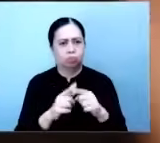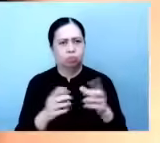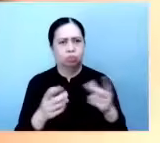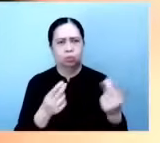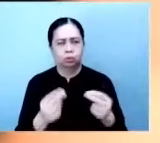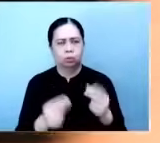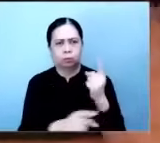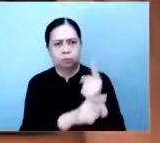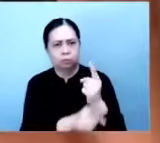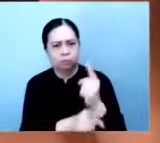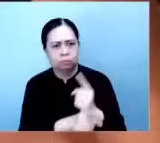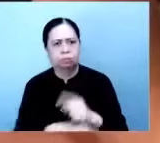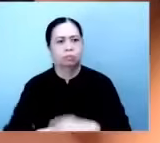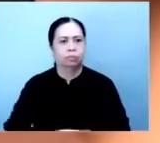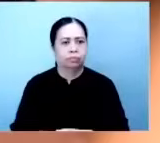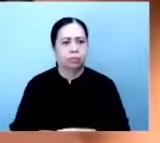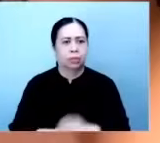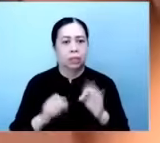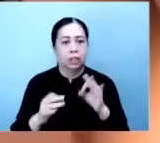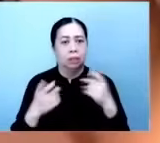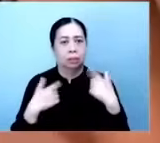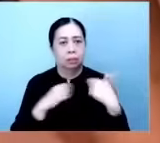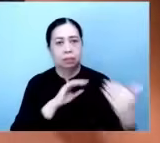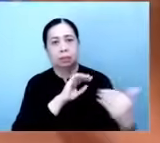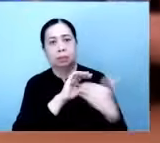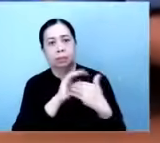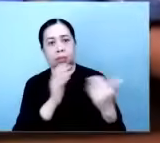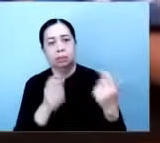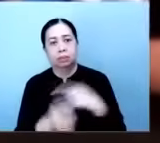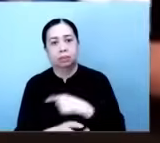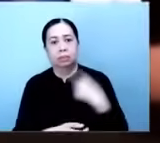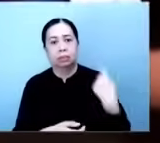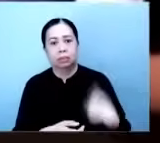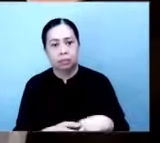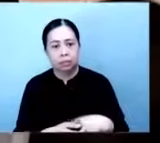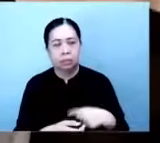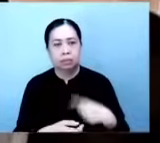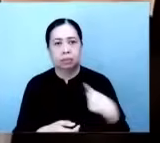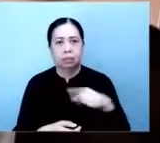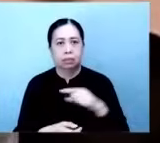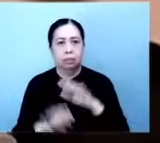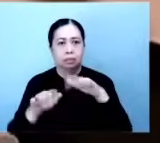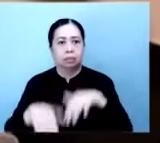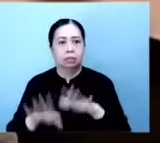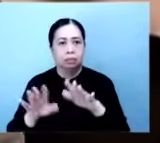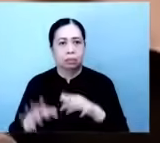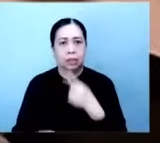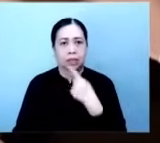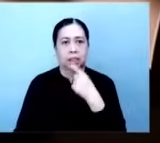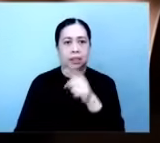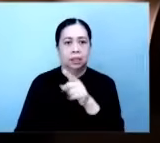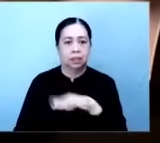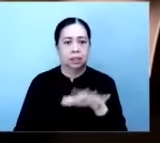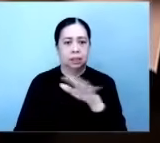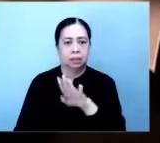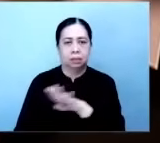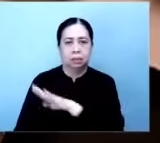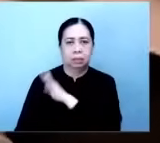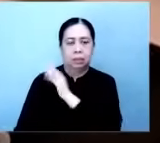nararapat kung sakaling umatake ulit ang China sa ating dagat. Sabi ko sa ating mga magigiting na